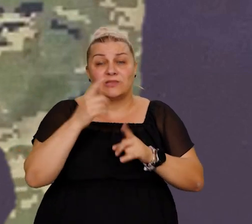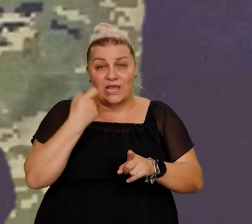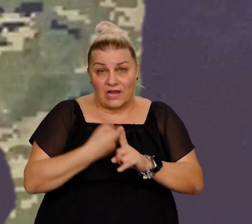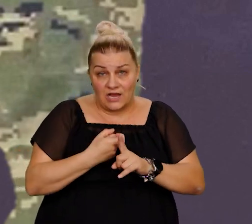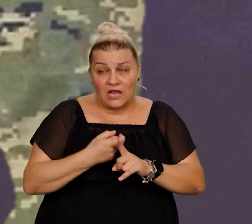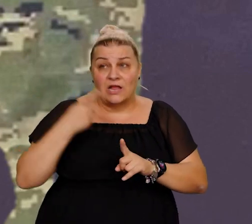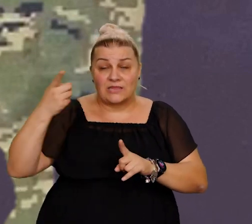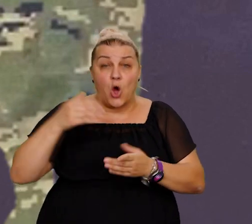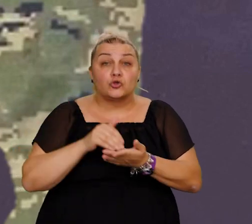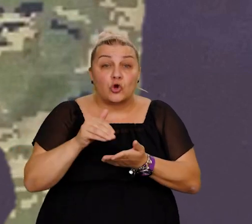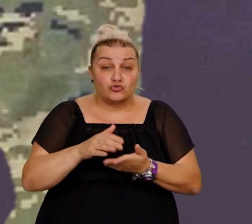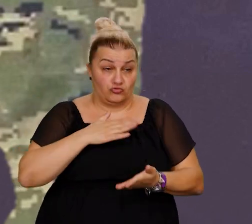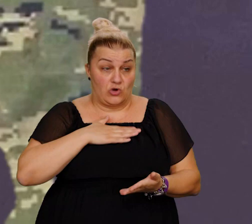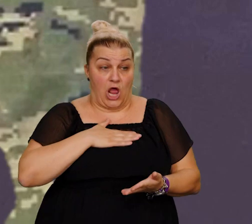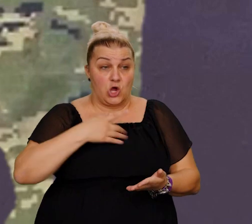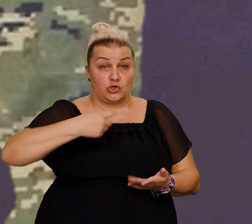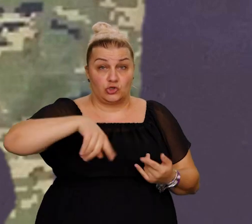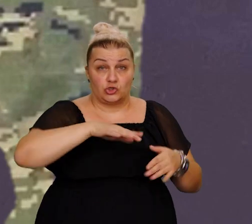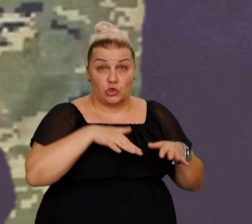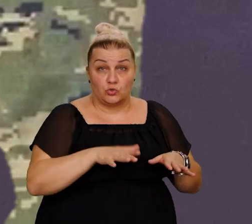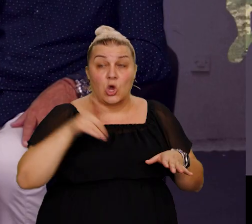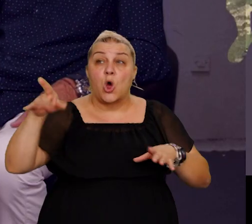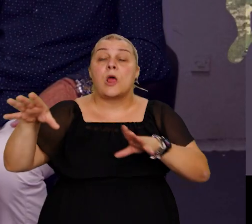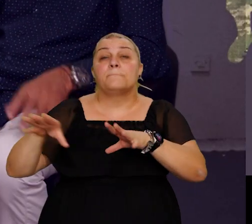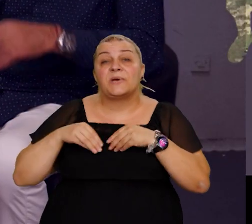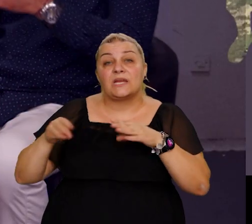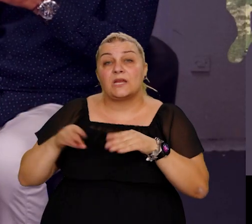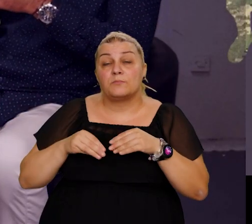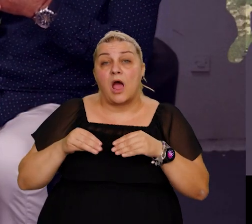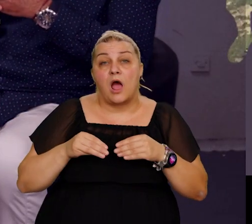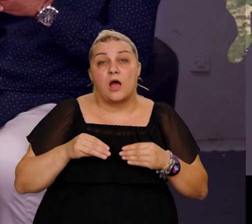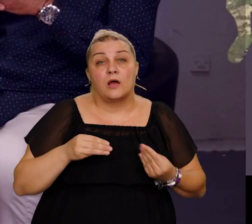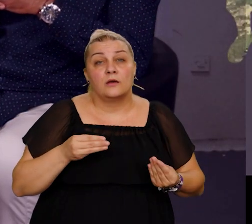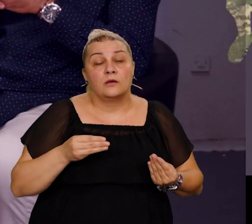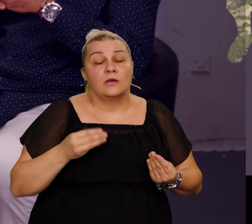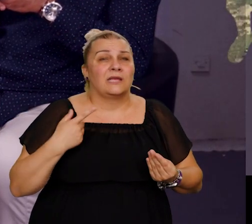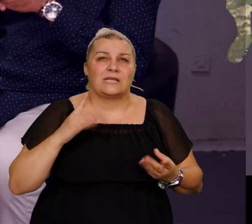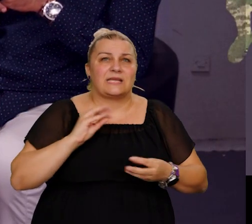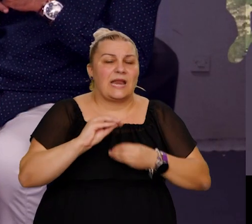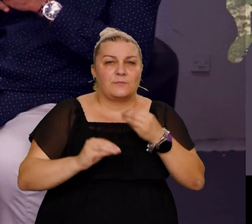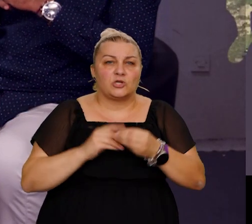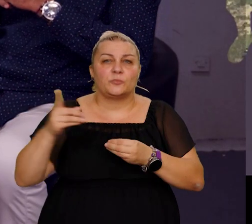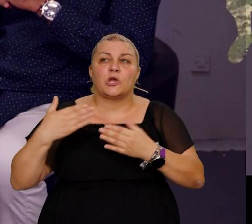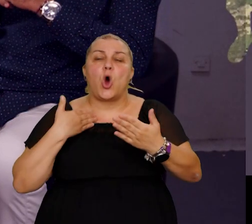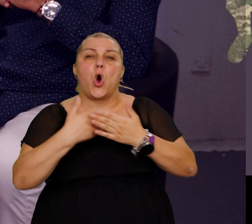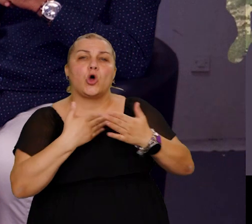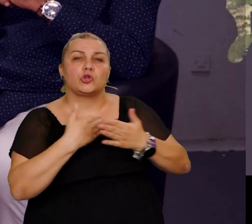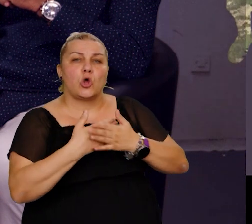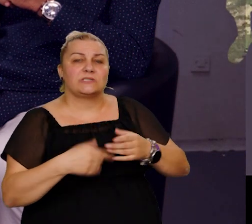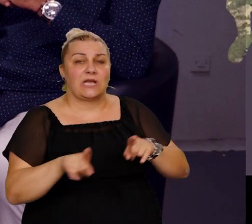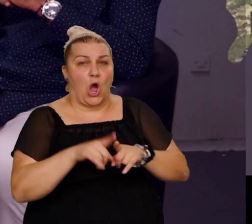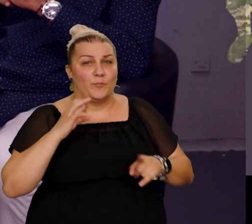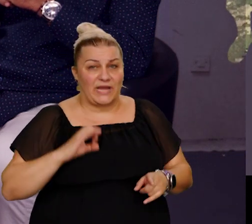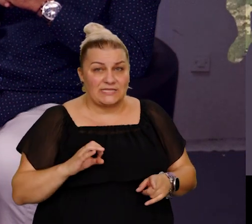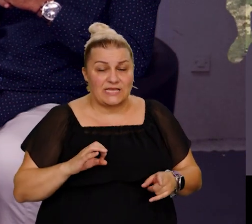ga naš predsjednik o trošku naših poreznih obveznika prima. Ja neću ulaziti u njegove odnose kao predsjednika, jel